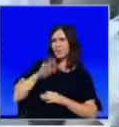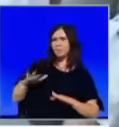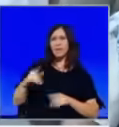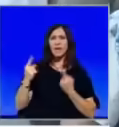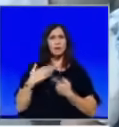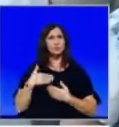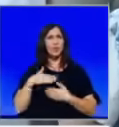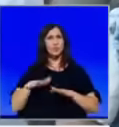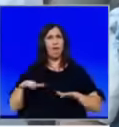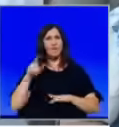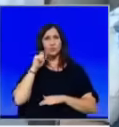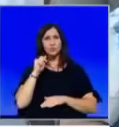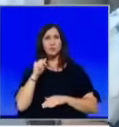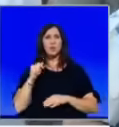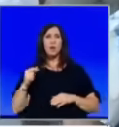Много е целеустремен, смел,